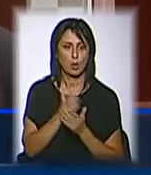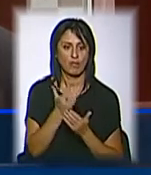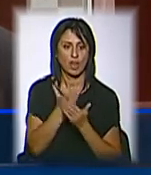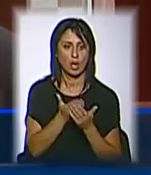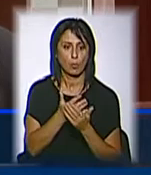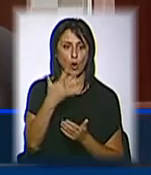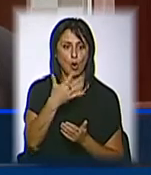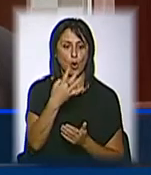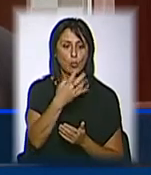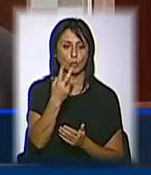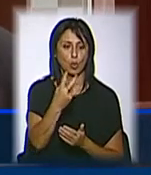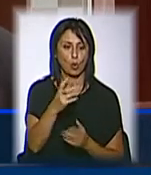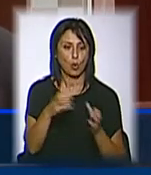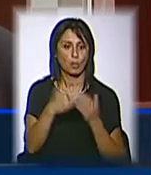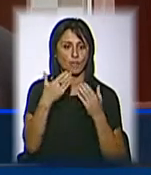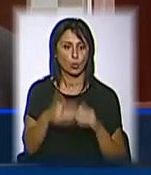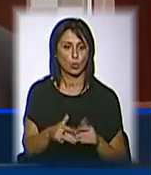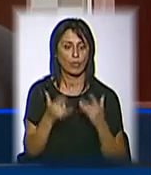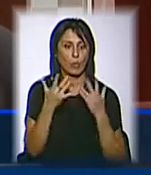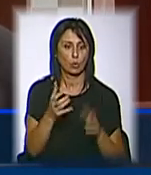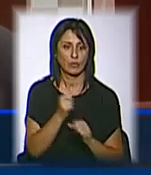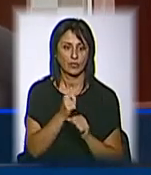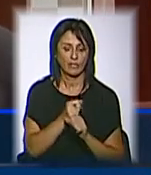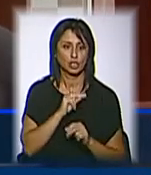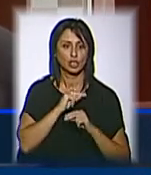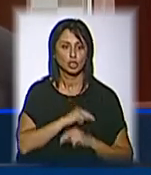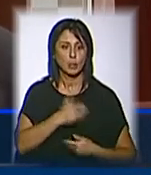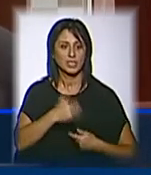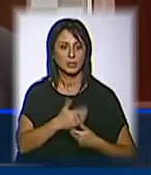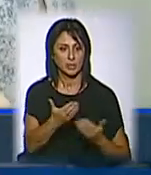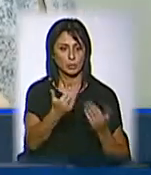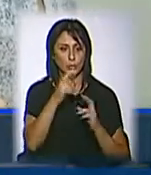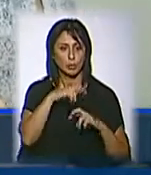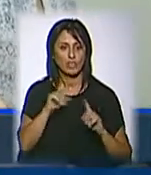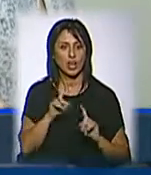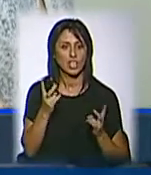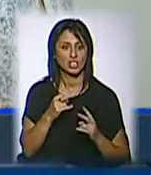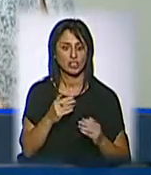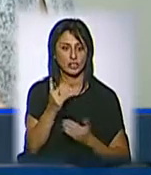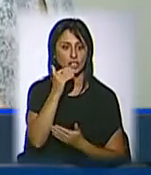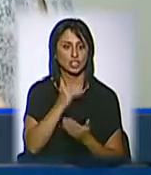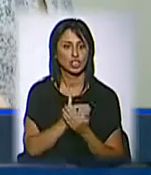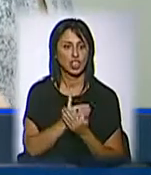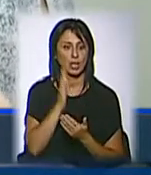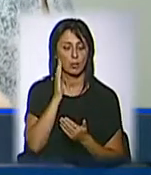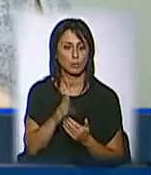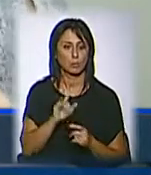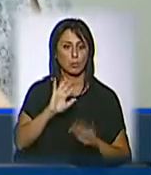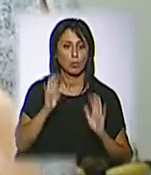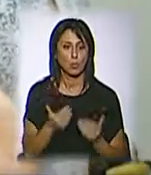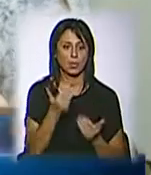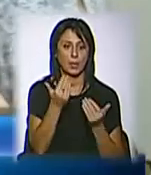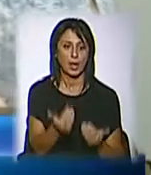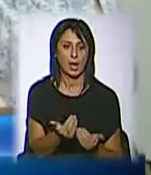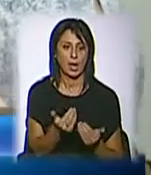უკვე 42 კომპანია აკეთებს მოთხოვნას. Rom Shomis inspekcija შევიდეს. Monitoring შედეგები, შემდეგ მოხდება